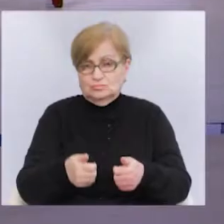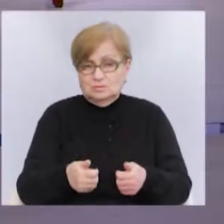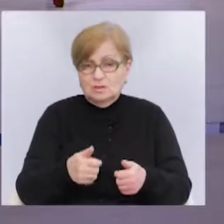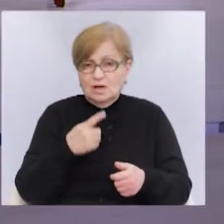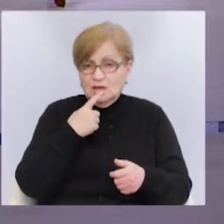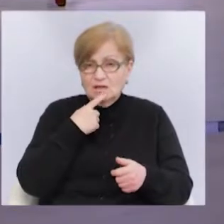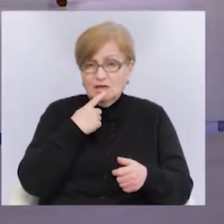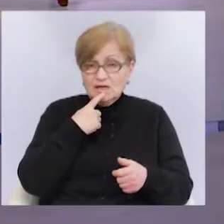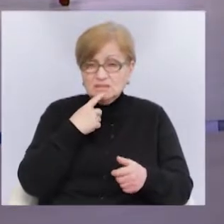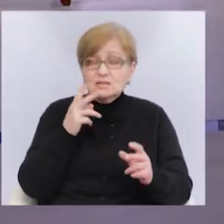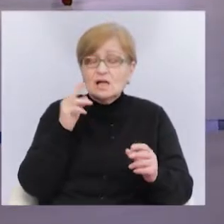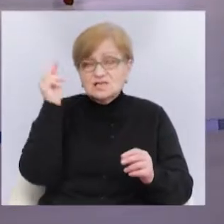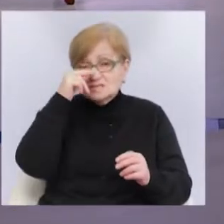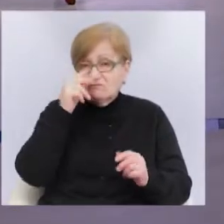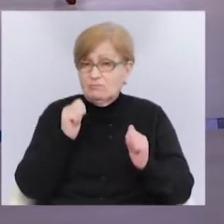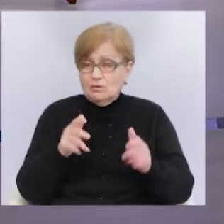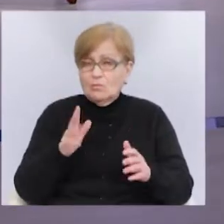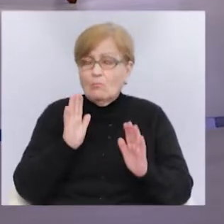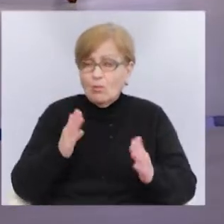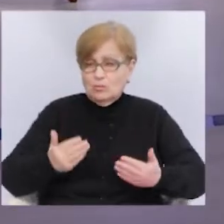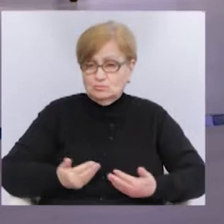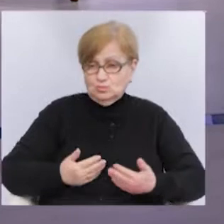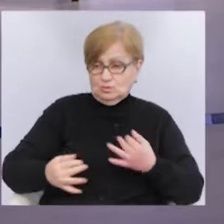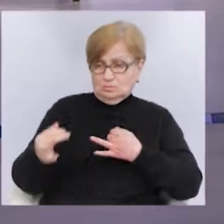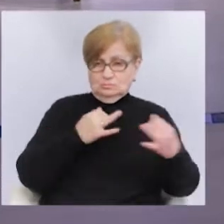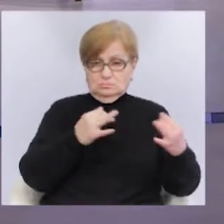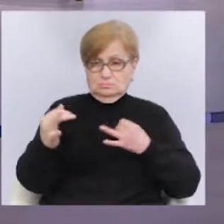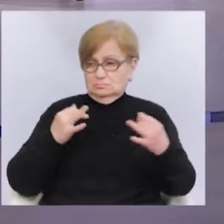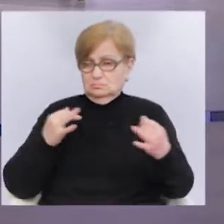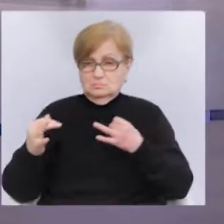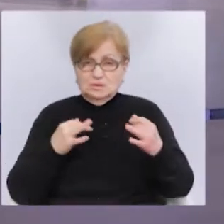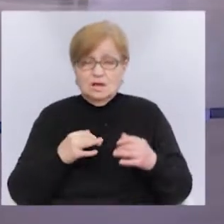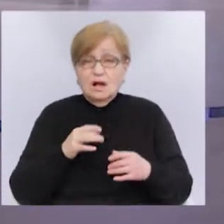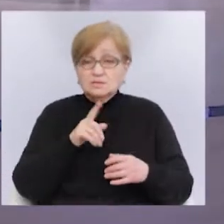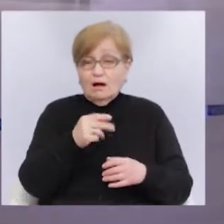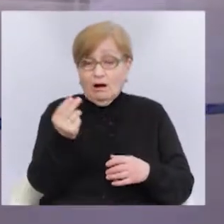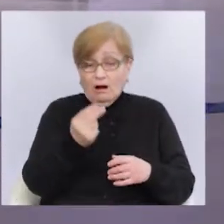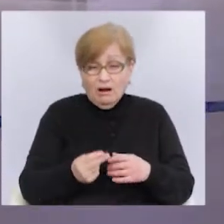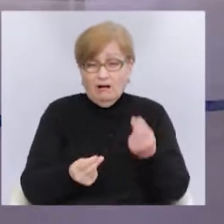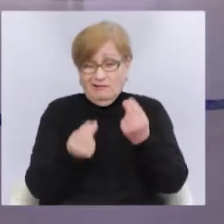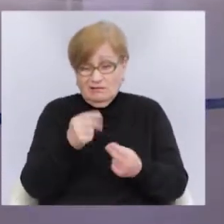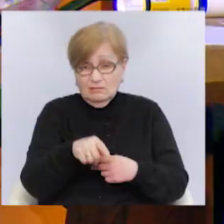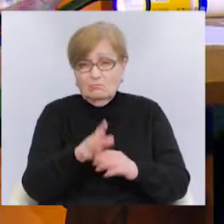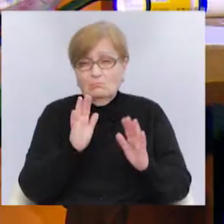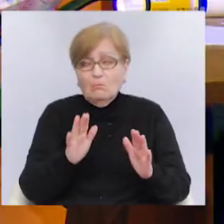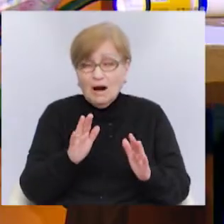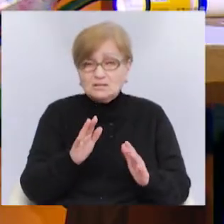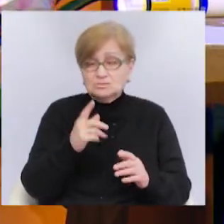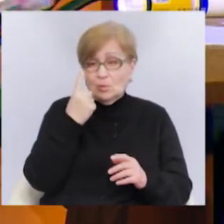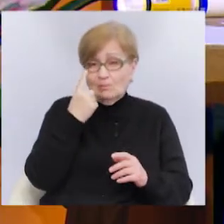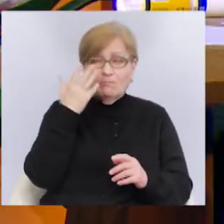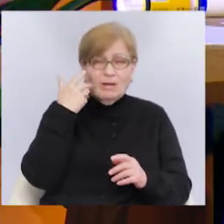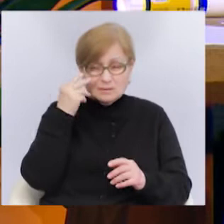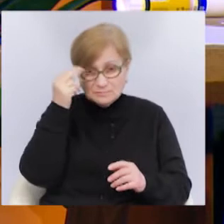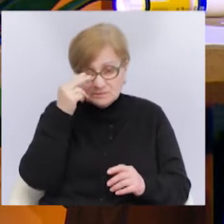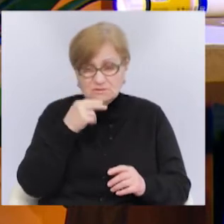ენა ისწავლება ცოცხალ ურთიერთობებში. გაჯეტებიდან ისინი ისწავლიან რამდენიმე ფერს, ისწავლიან რამდენიმე სიტყვას, მაგრამ